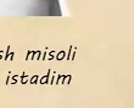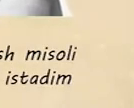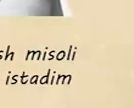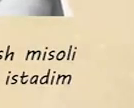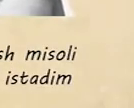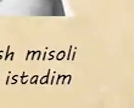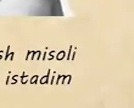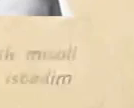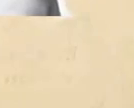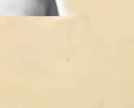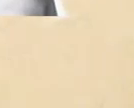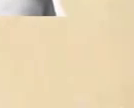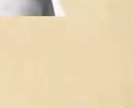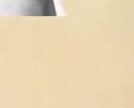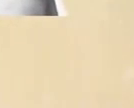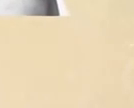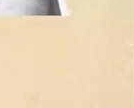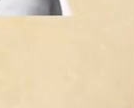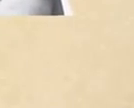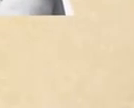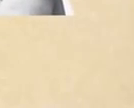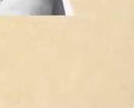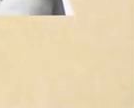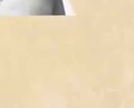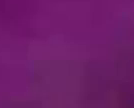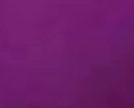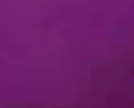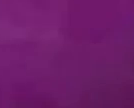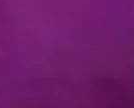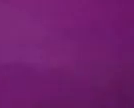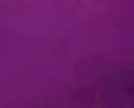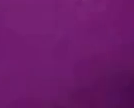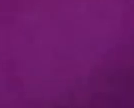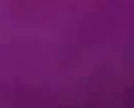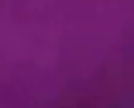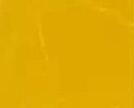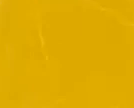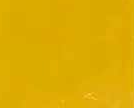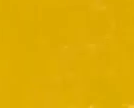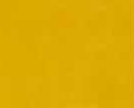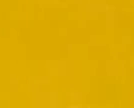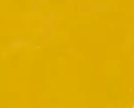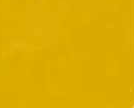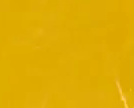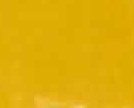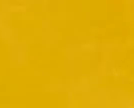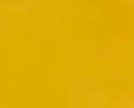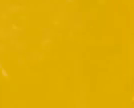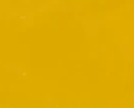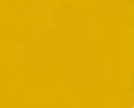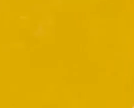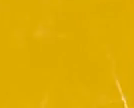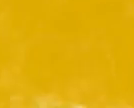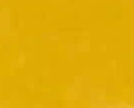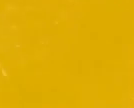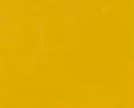ва уни озод қилишни истадим. Мана шу ишга ижодий ёндашиш дегани, одамларни бошқариш кўникмаси. Физик олим Пётр Капицанинг